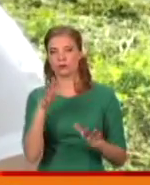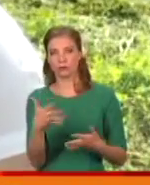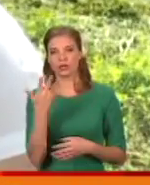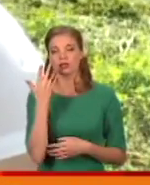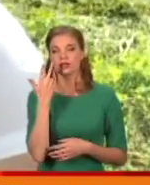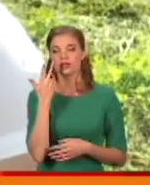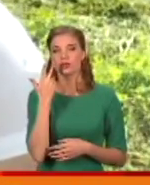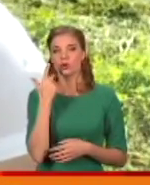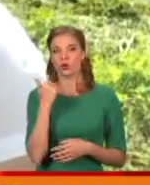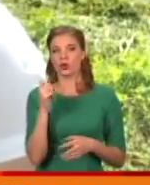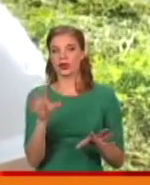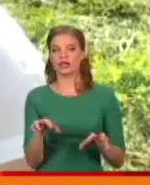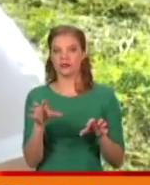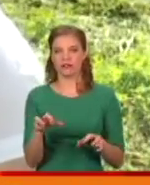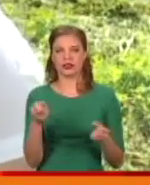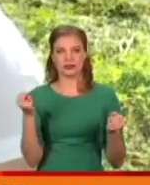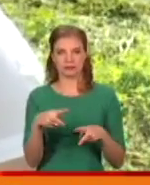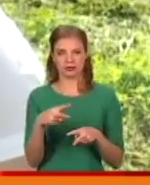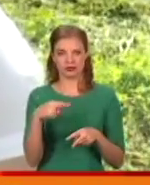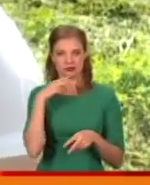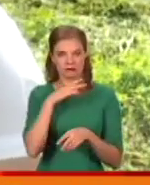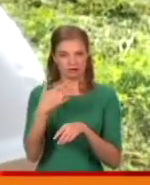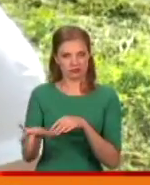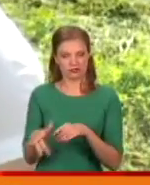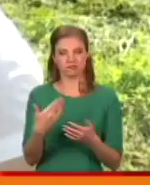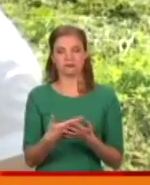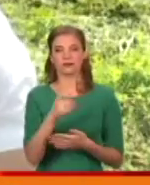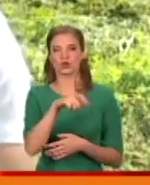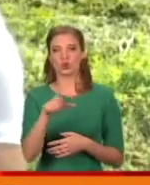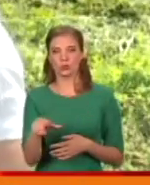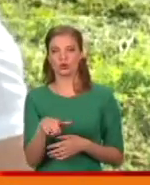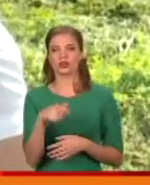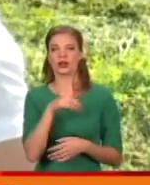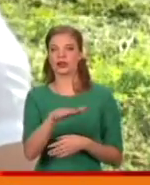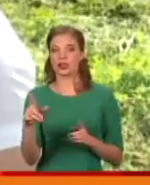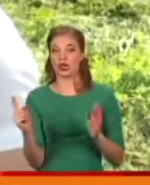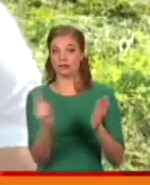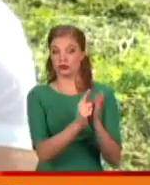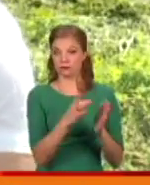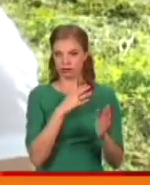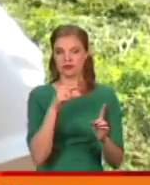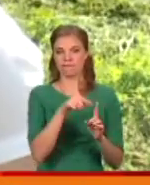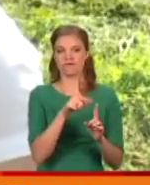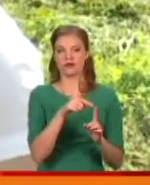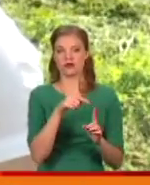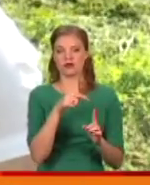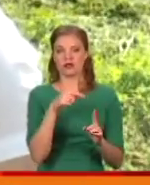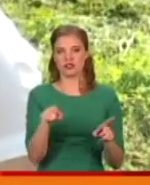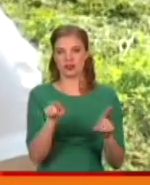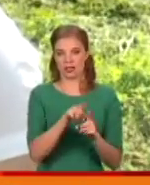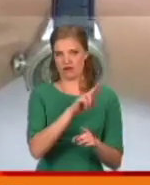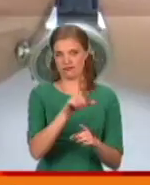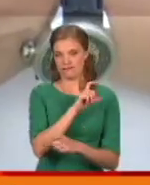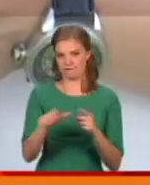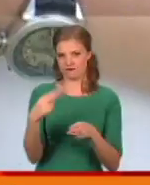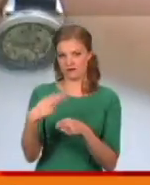коли тварин травили люди. Так? Люди, наприклад, скажімо, дітей, яких покусали тварини, і вони відповідали таким же